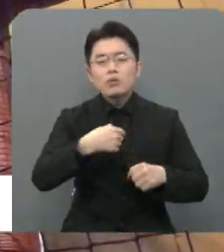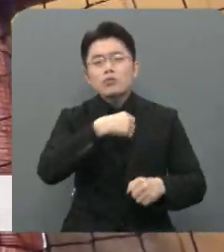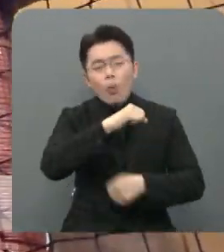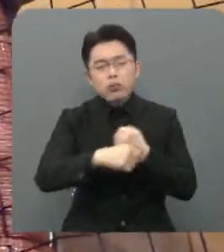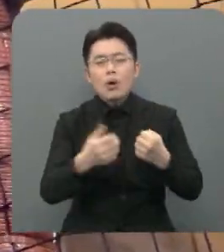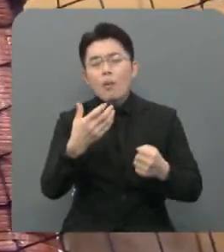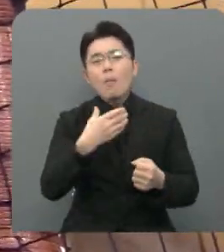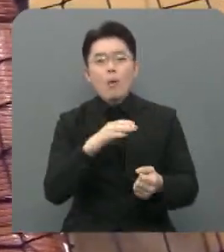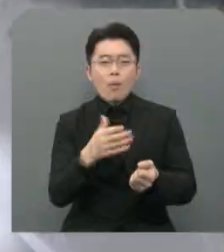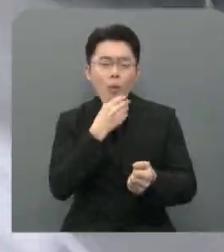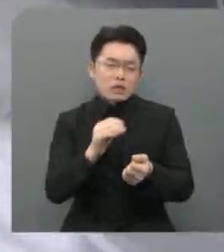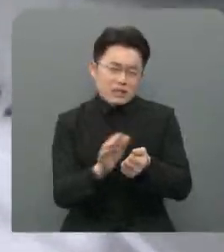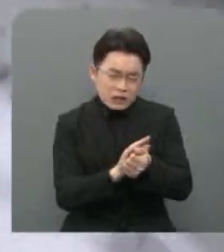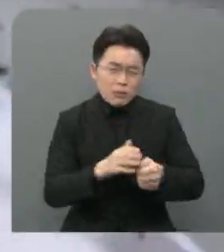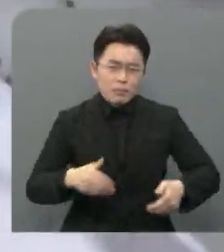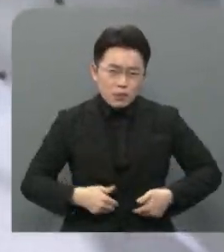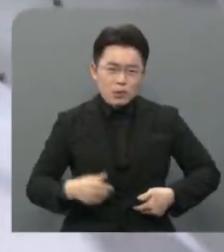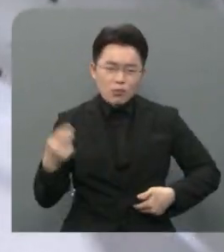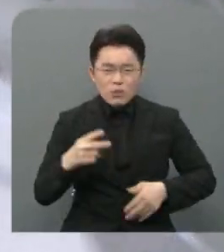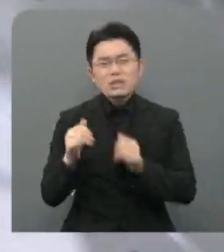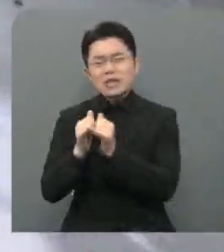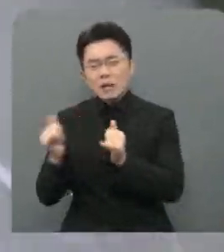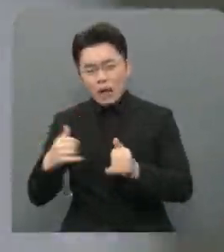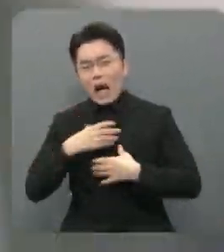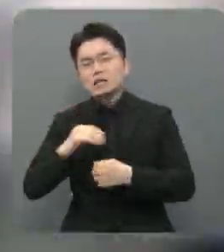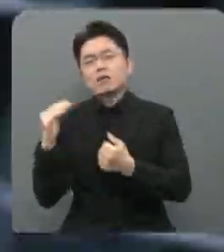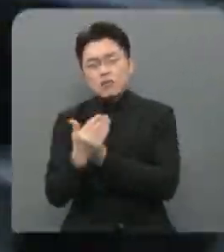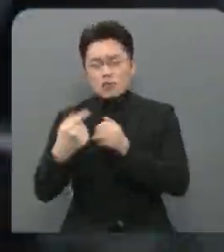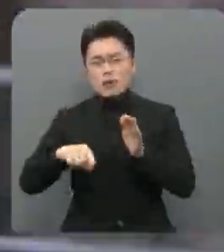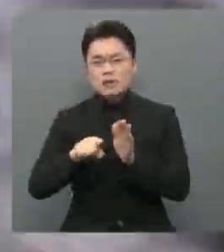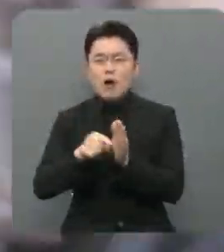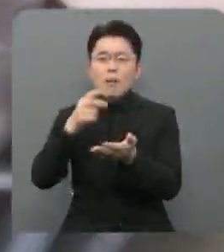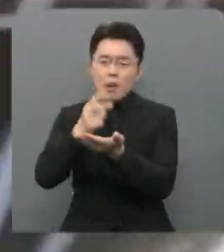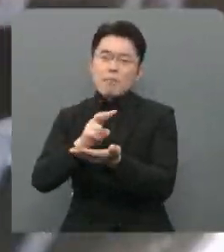넘어선 인간 안전의 문제라고 강조합니다. KBS 뉴스 박민경입니다.